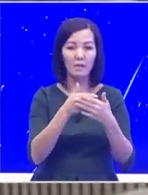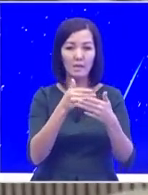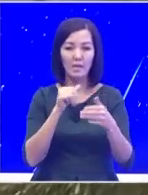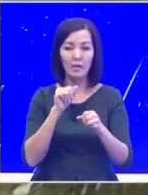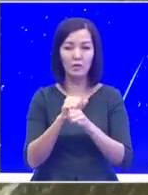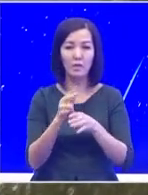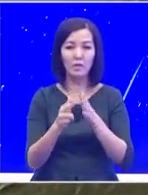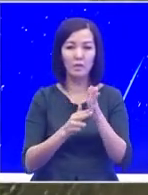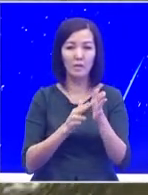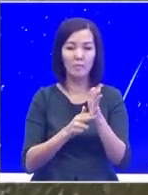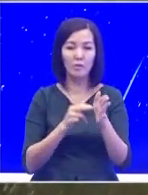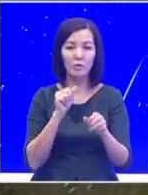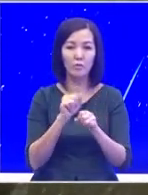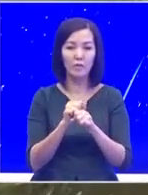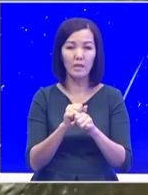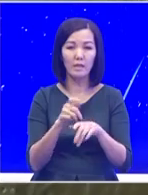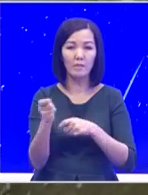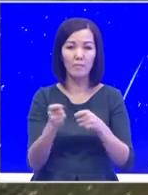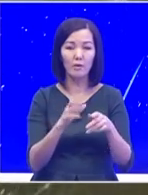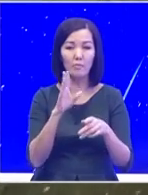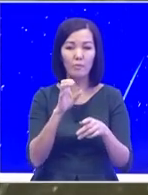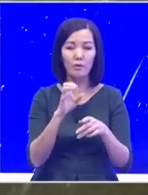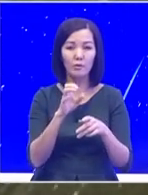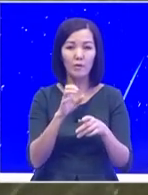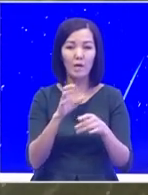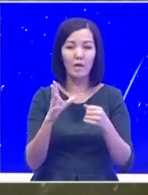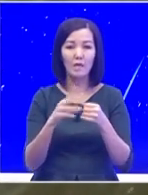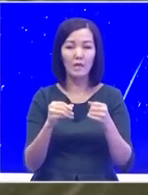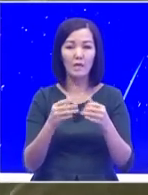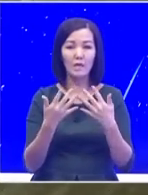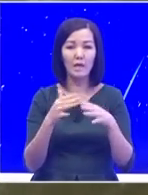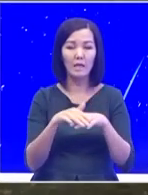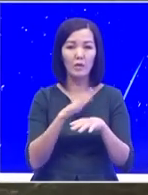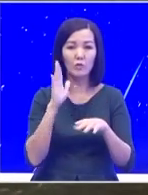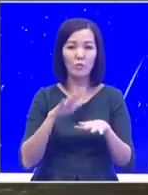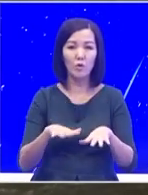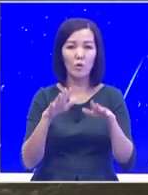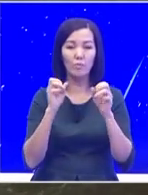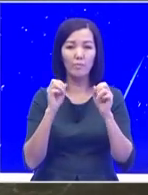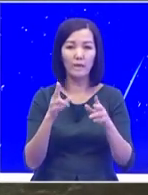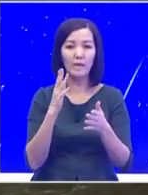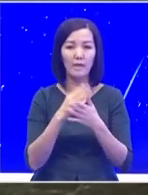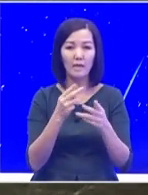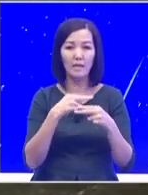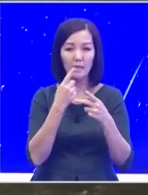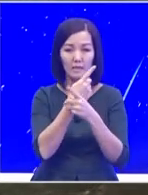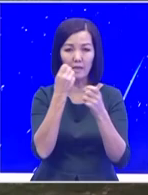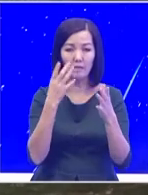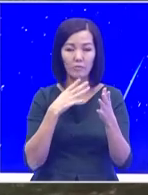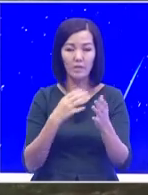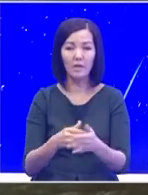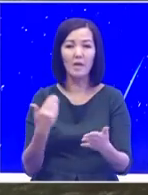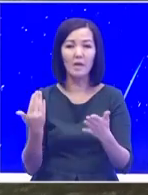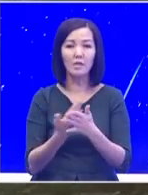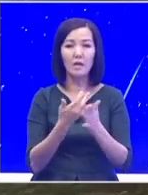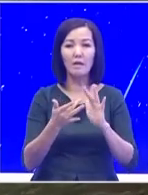Темір жол қатынасы тоқтады. Жергілікті билік 500-ден астам елді мекен тұрғындарына су басу қаупі туғанын ескертіп жатыр.